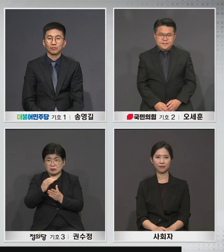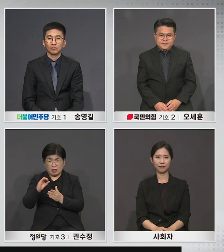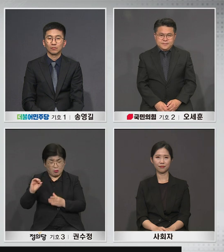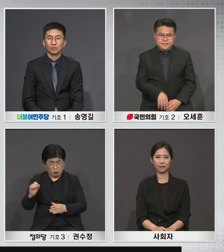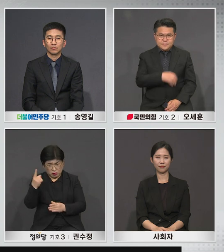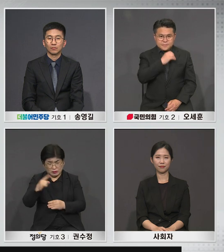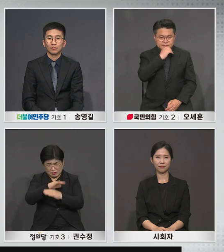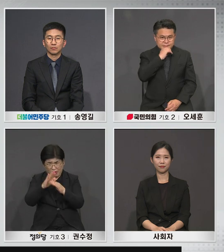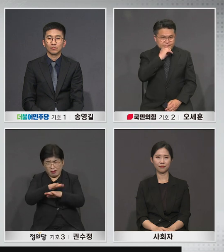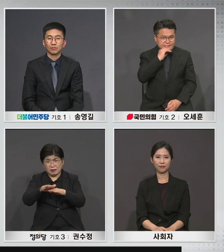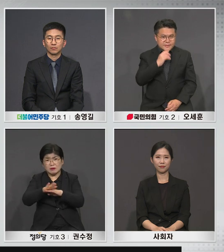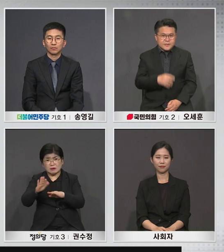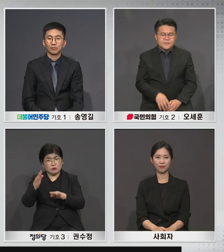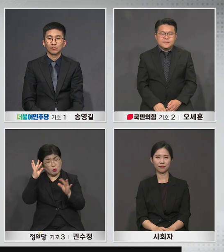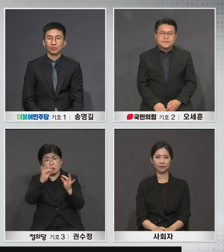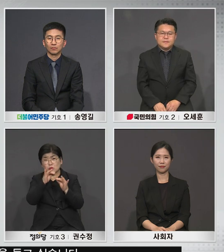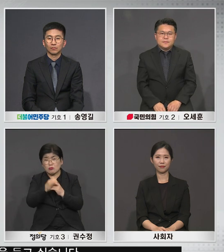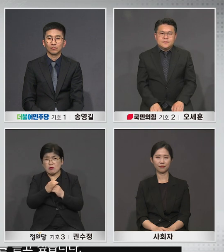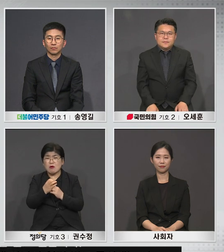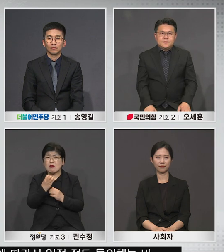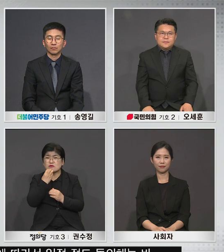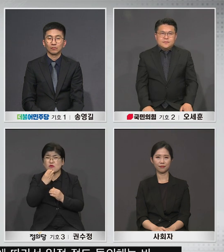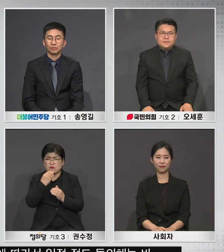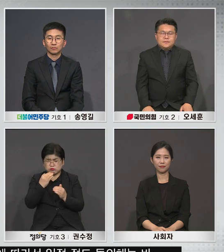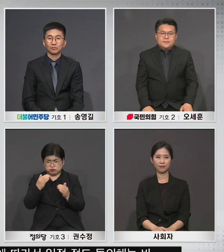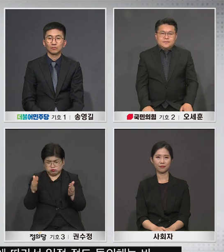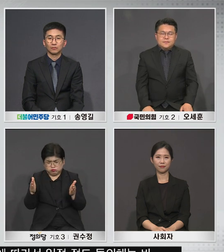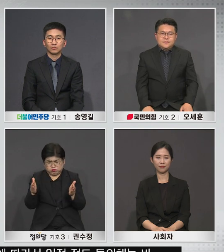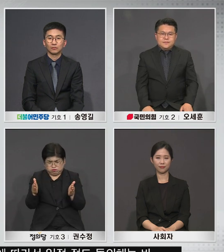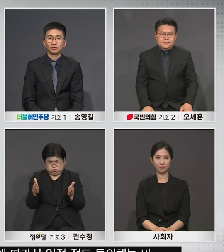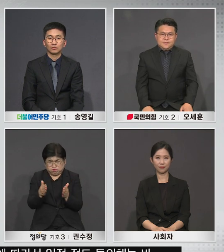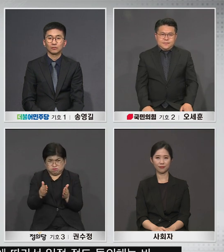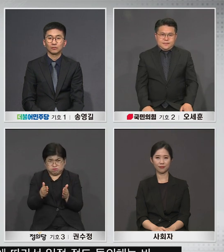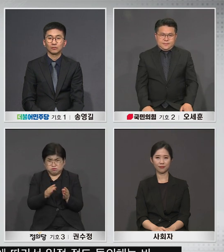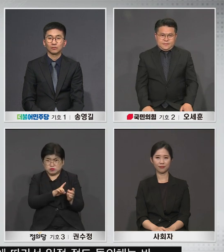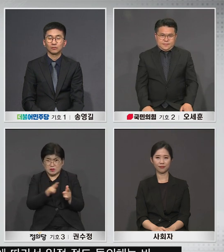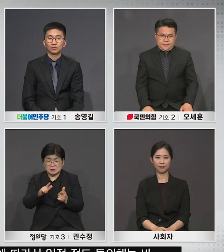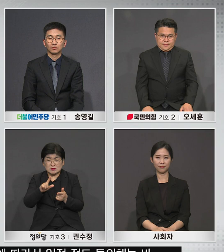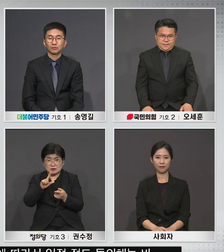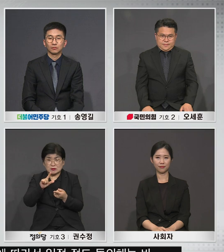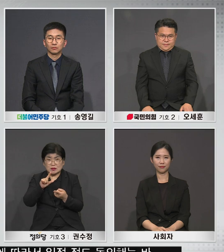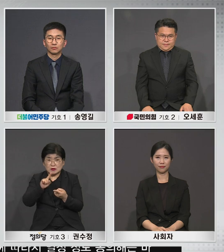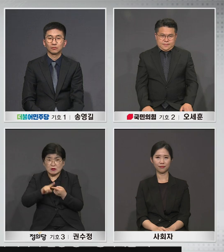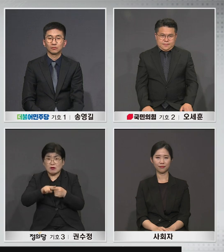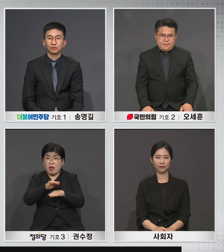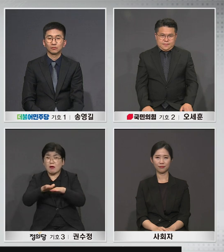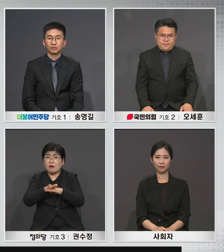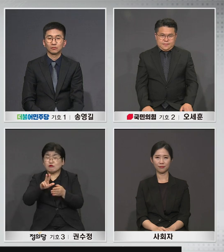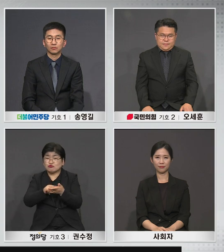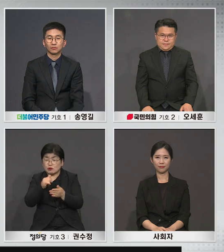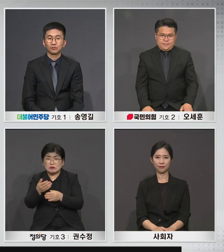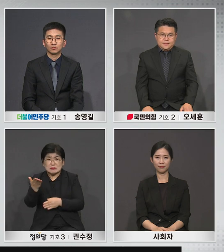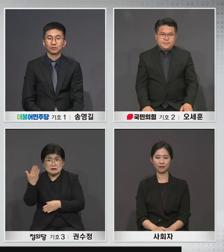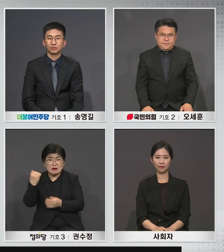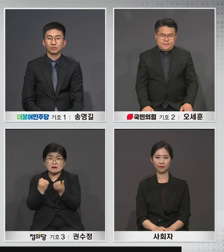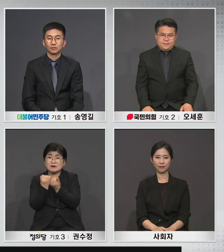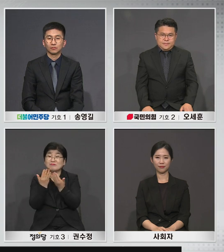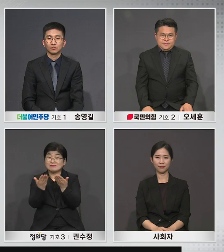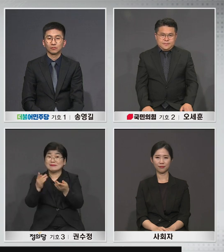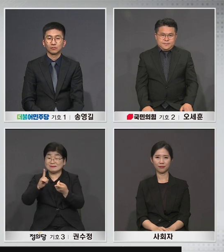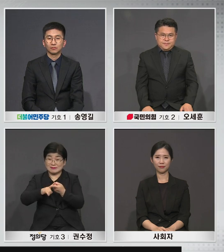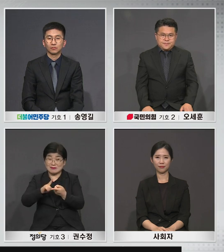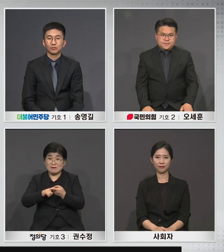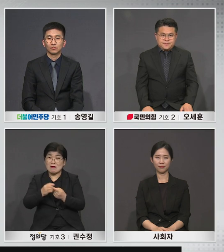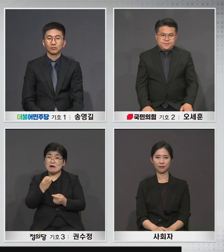때문에 서울의 과민화를 막을 준비를 다단히 해야 되고요. 이 문제와 관련해서는 제가 지난번에도 말씀드렸다시피